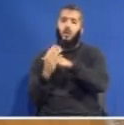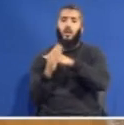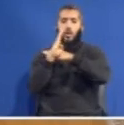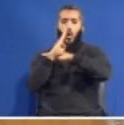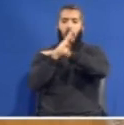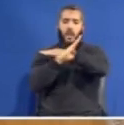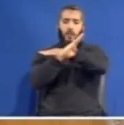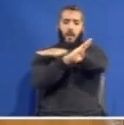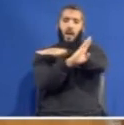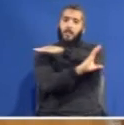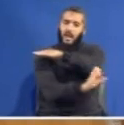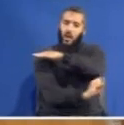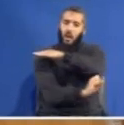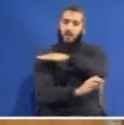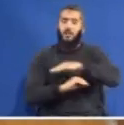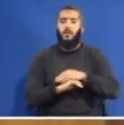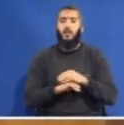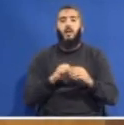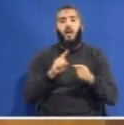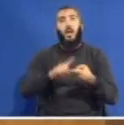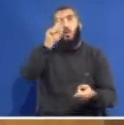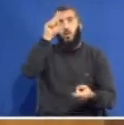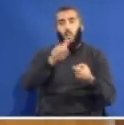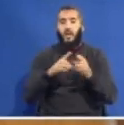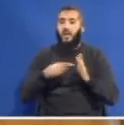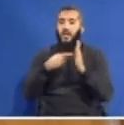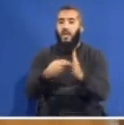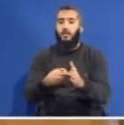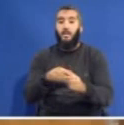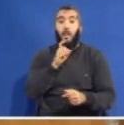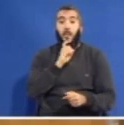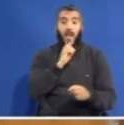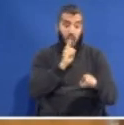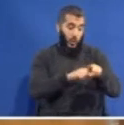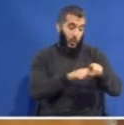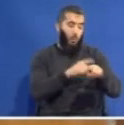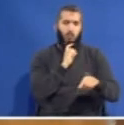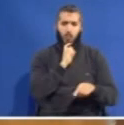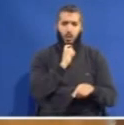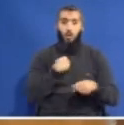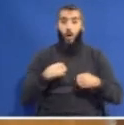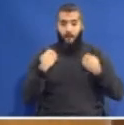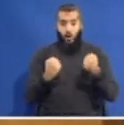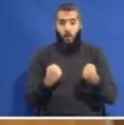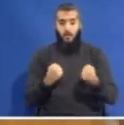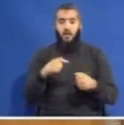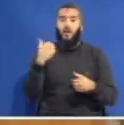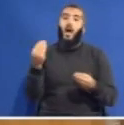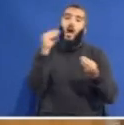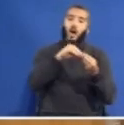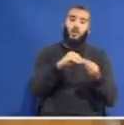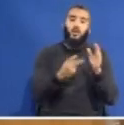العصر ثم المغرب ثم العشاء، هاني قضيت يوم. ما زال عندي متسع الوقت وعندي جهد نزيد يوم